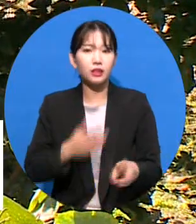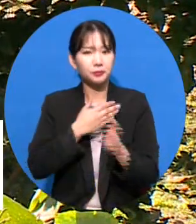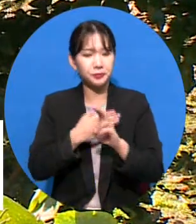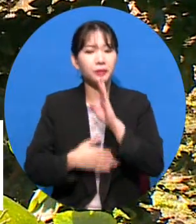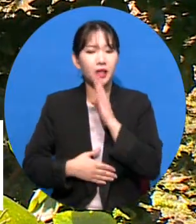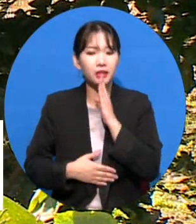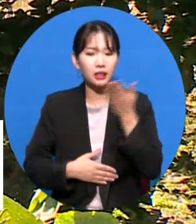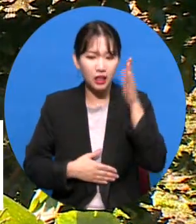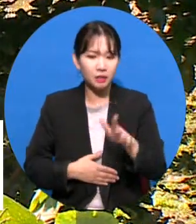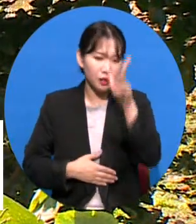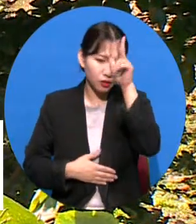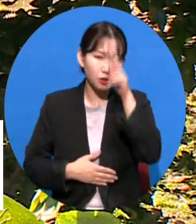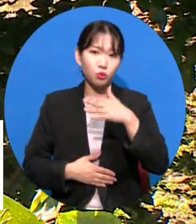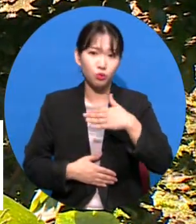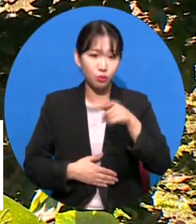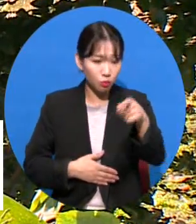마. 경찰과 지금도 총 주면서